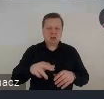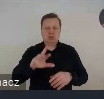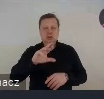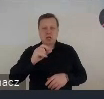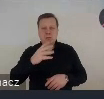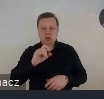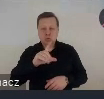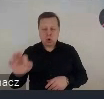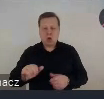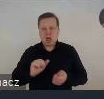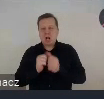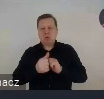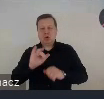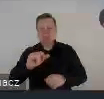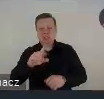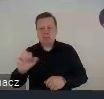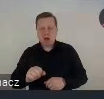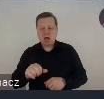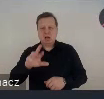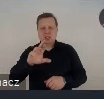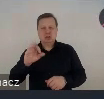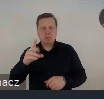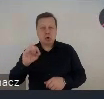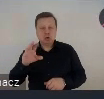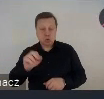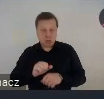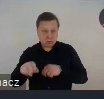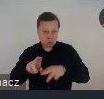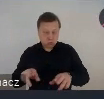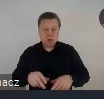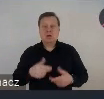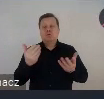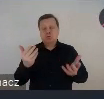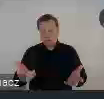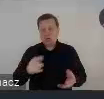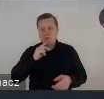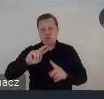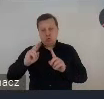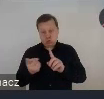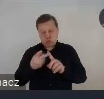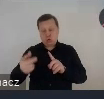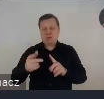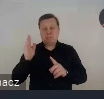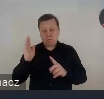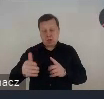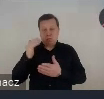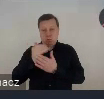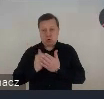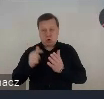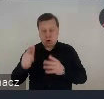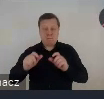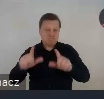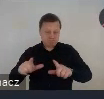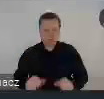i będą brali udział w drugiej edycji tego programu, dostarczyć informacji,